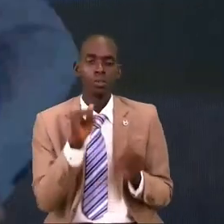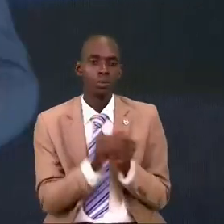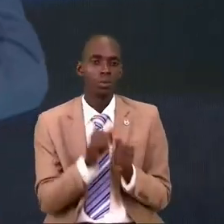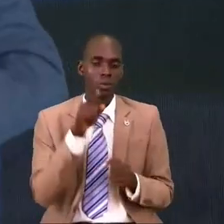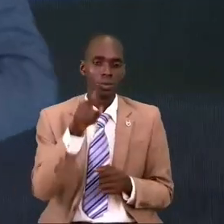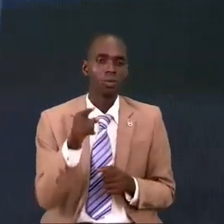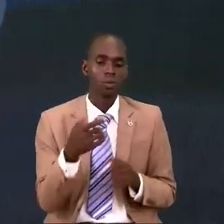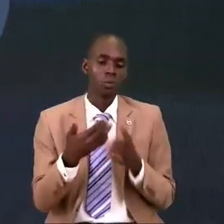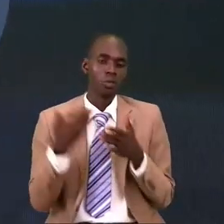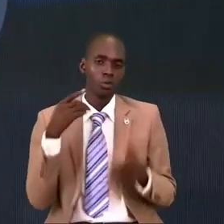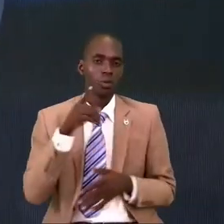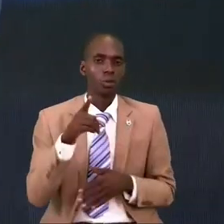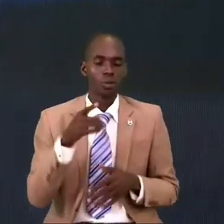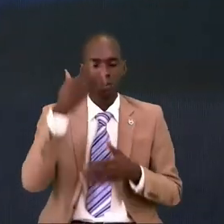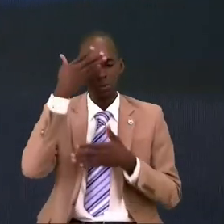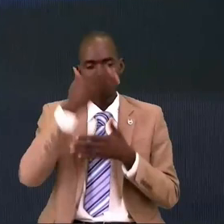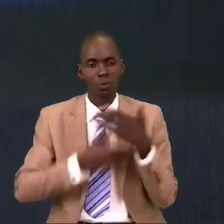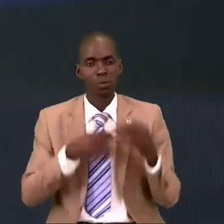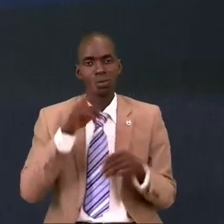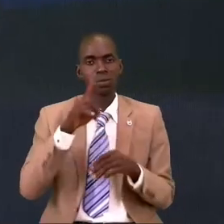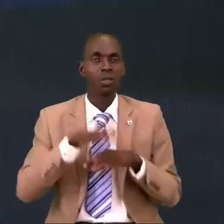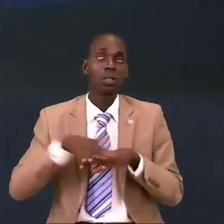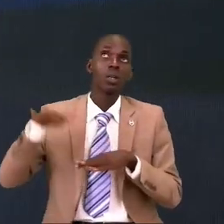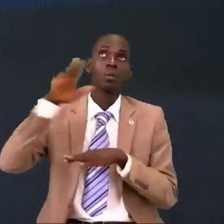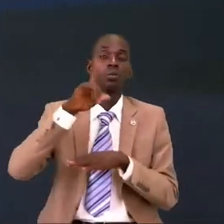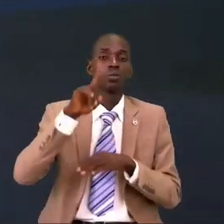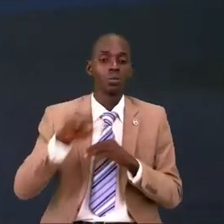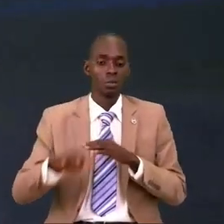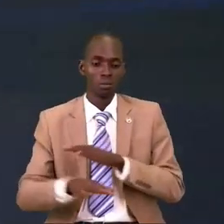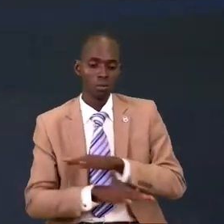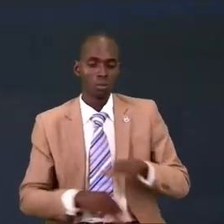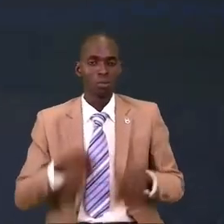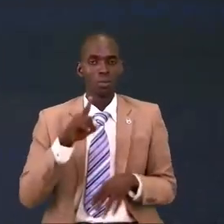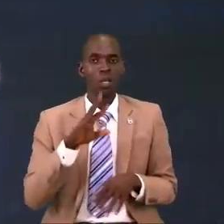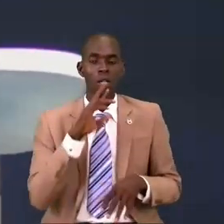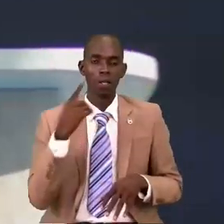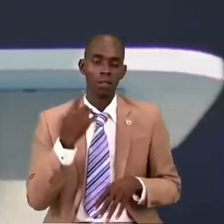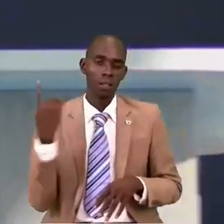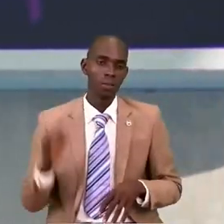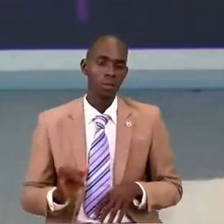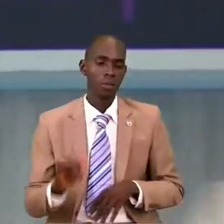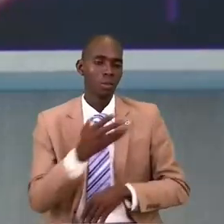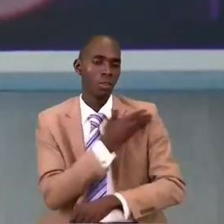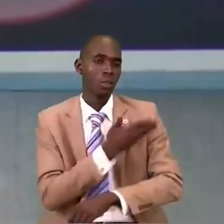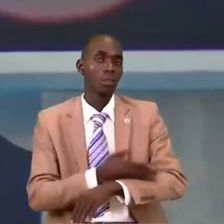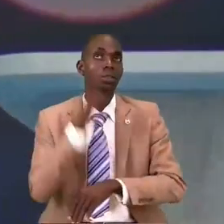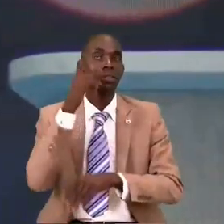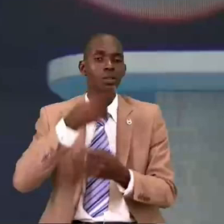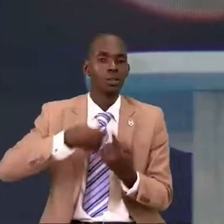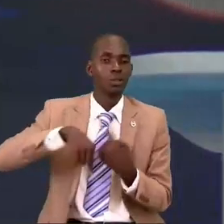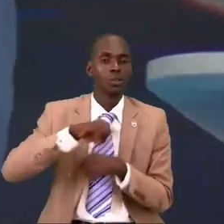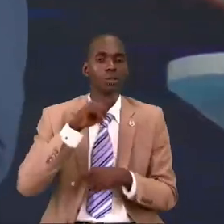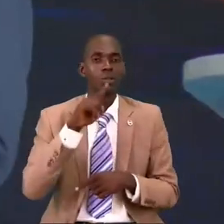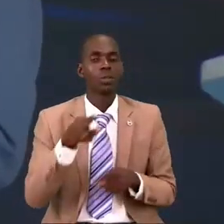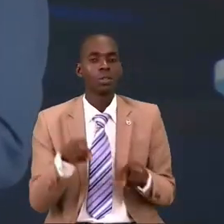les bras éternels. Et il t'environne comme les montagnes environnent Jérusalem. Ainsi l'Éternel